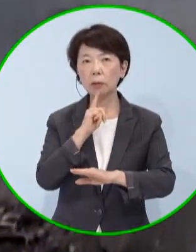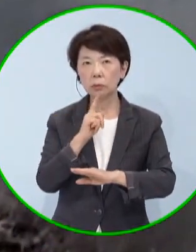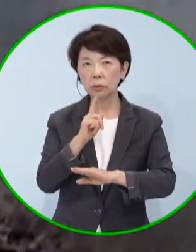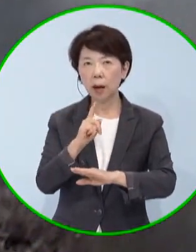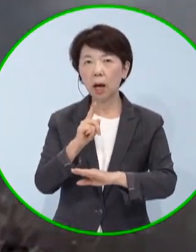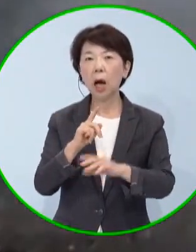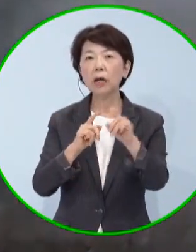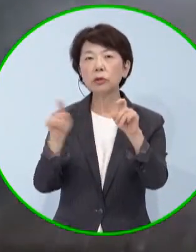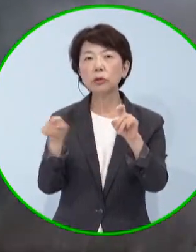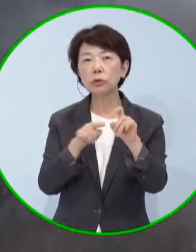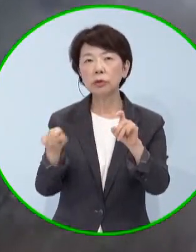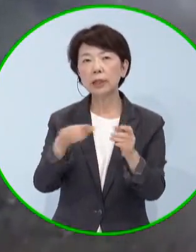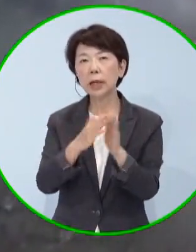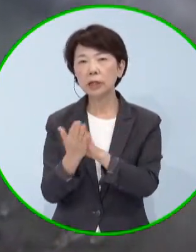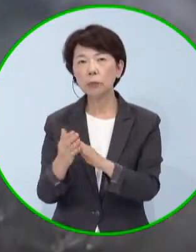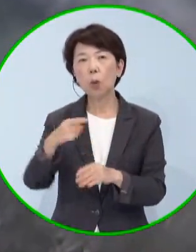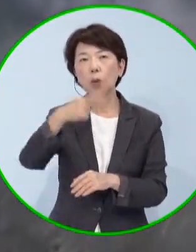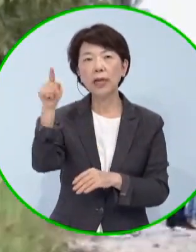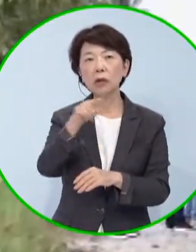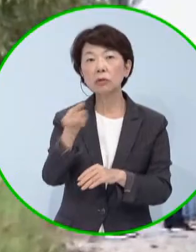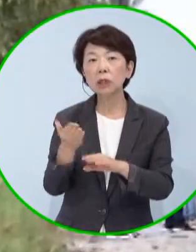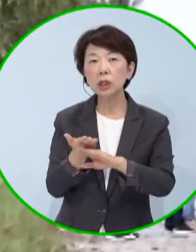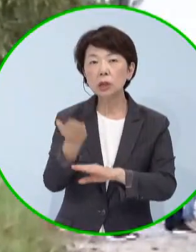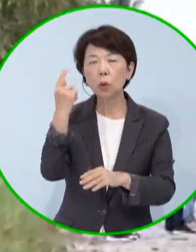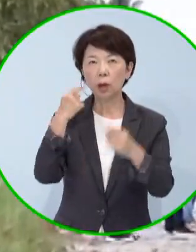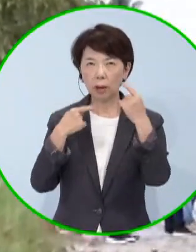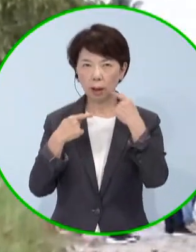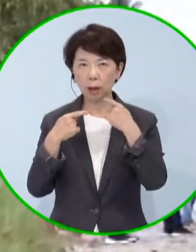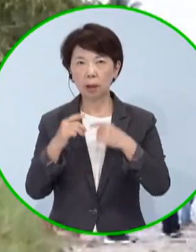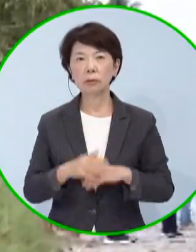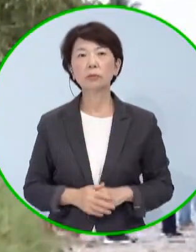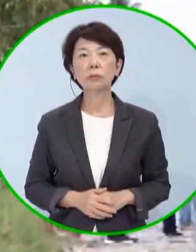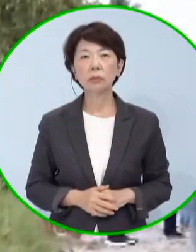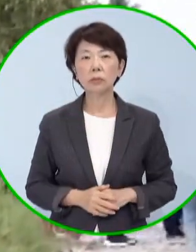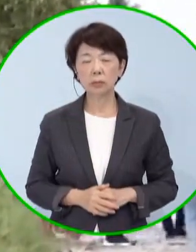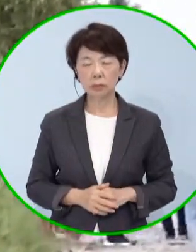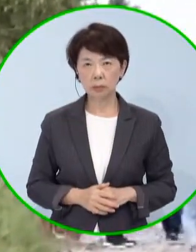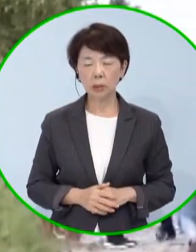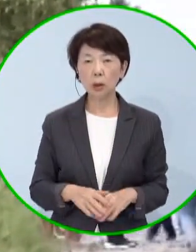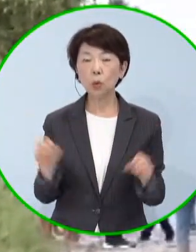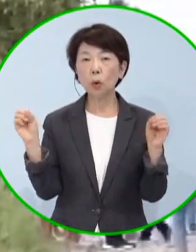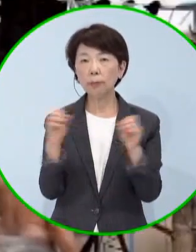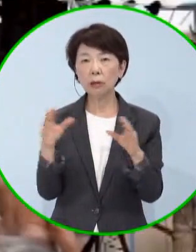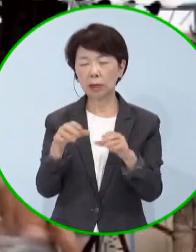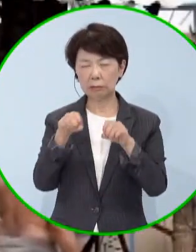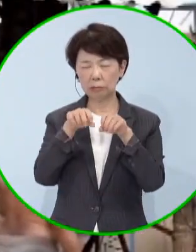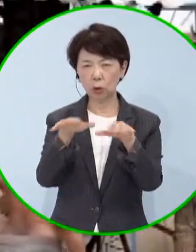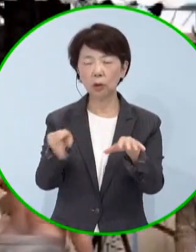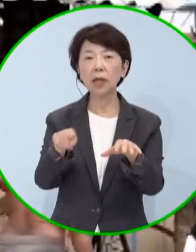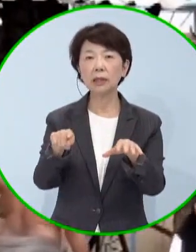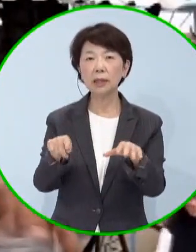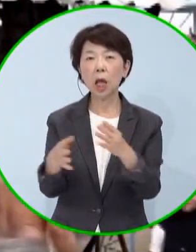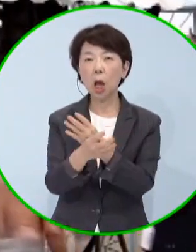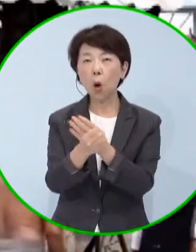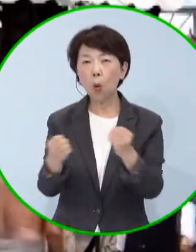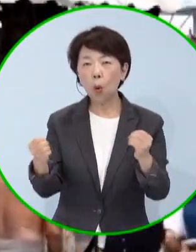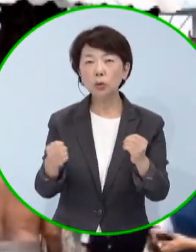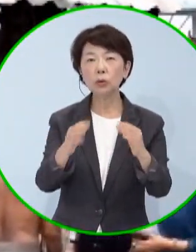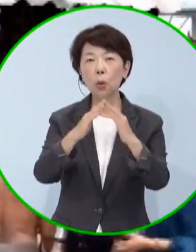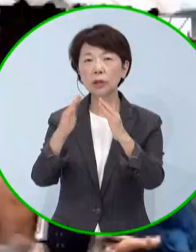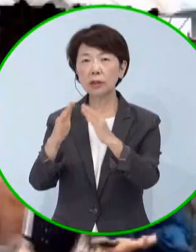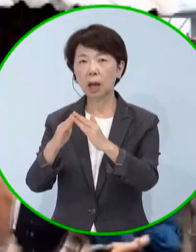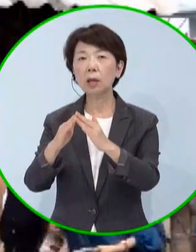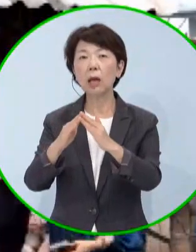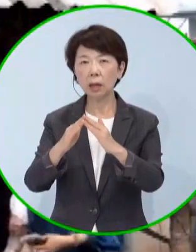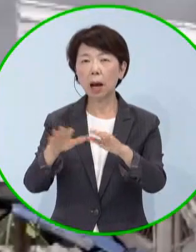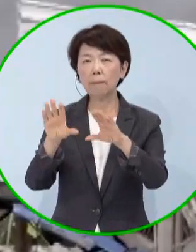10人が死亡100人以上が負傷しましたまた爆発の衝撃で多数の家屋が